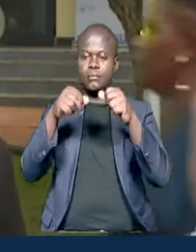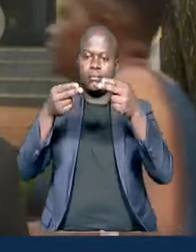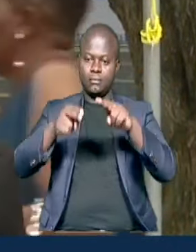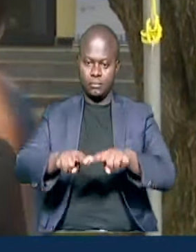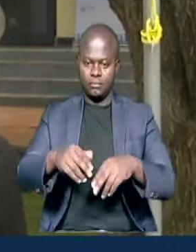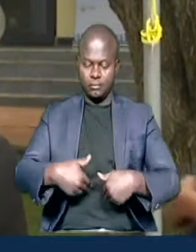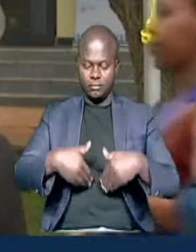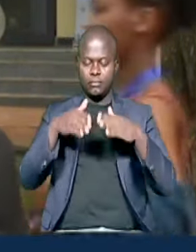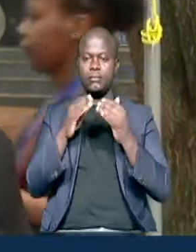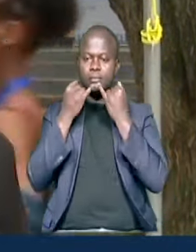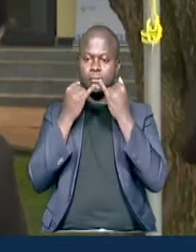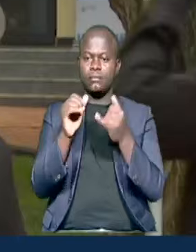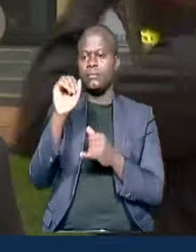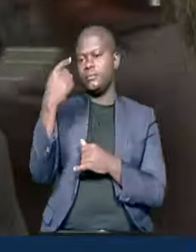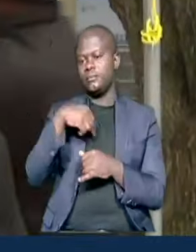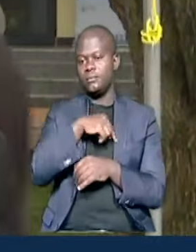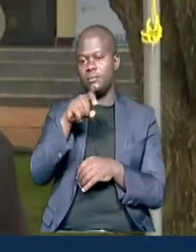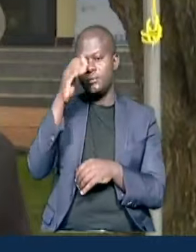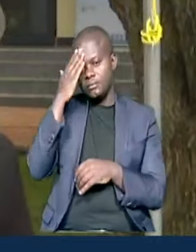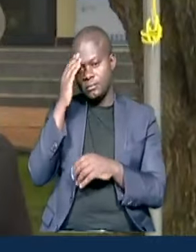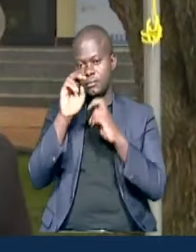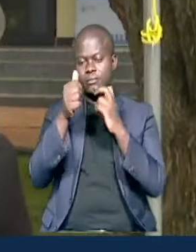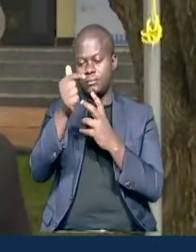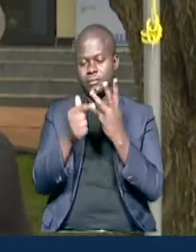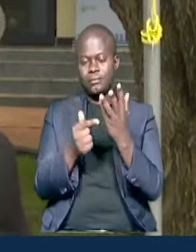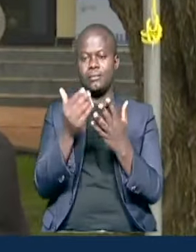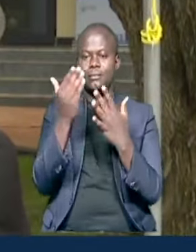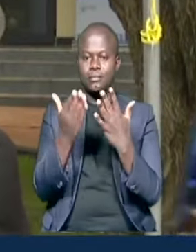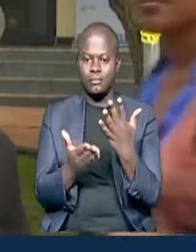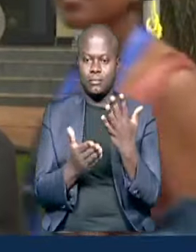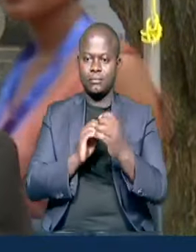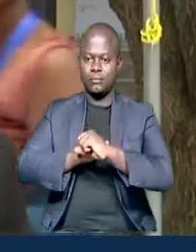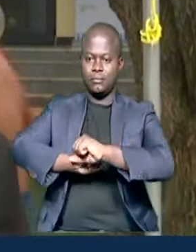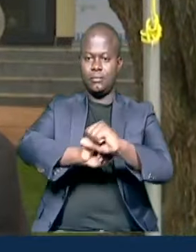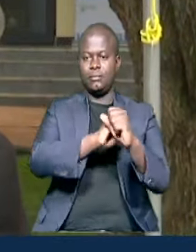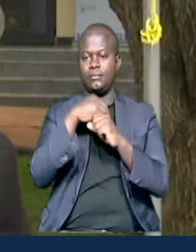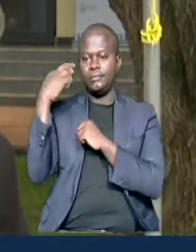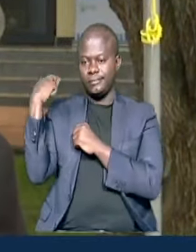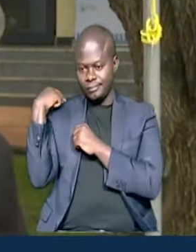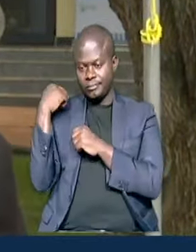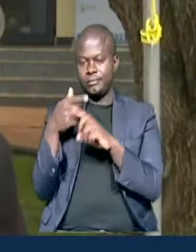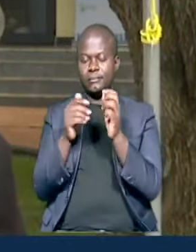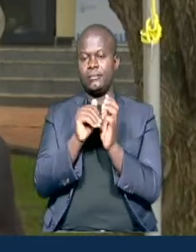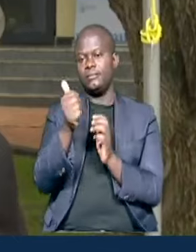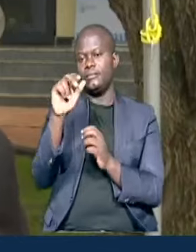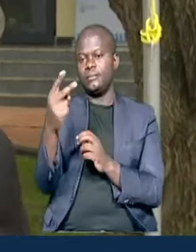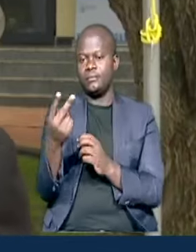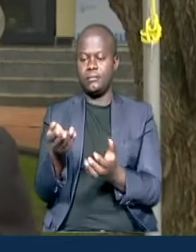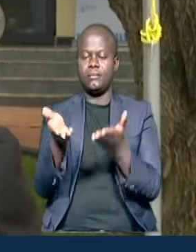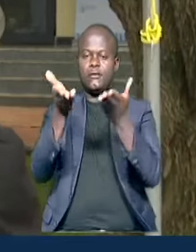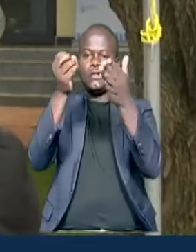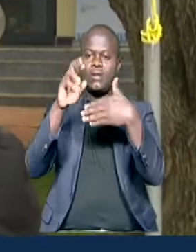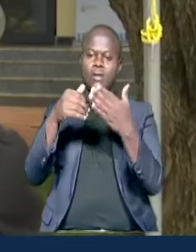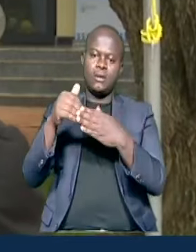rero icyo narubwira cyambere nuko umenya ngo ibyo bintu biriho kubirinda ni inshingano icyakabiri kubyimprovinga cyangwa